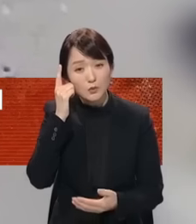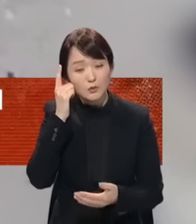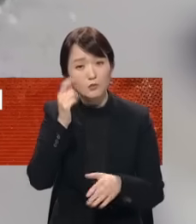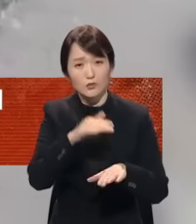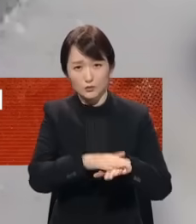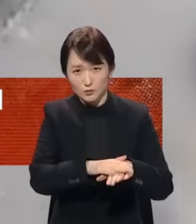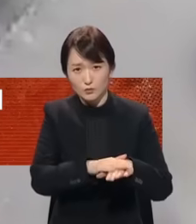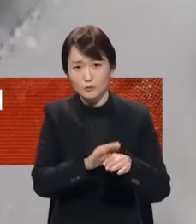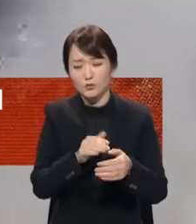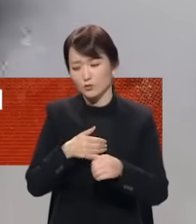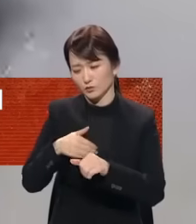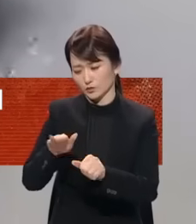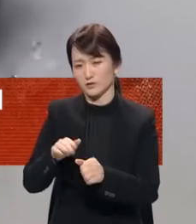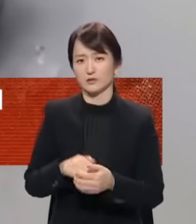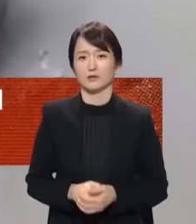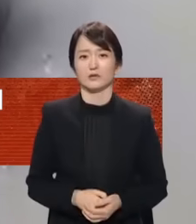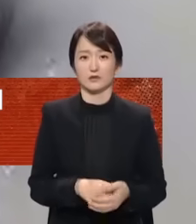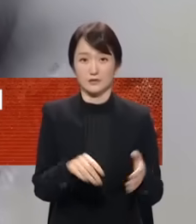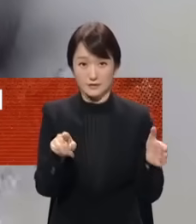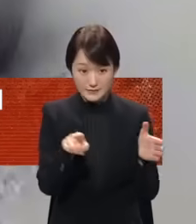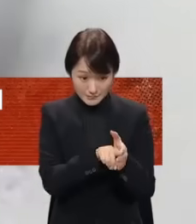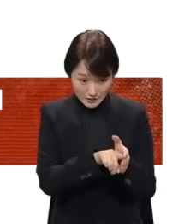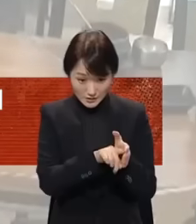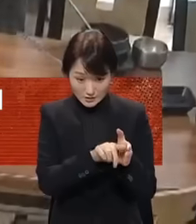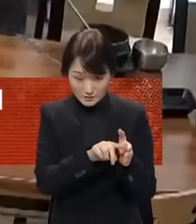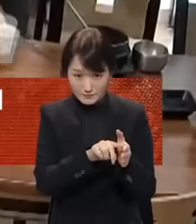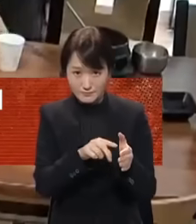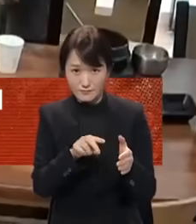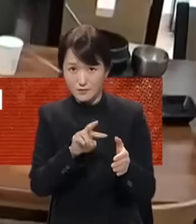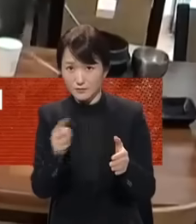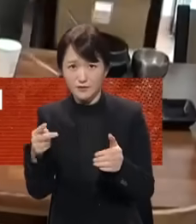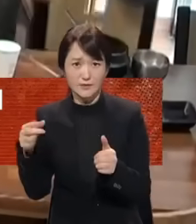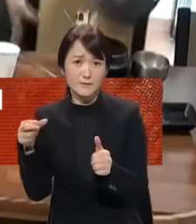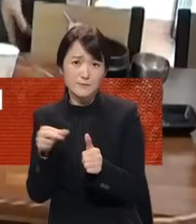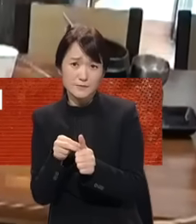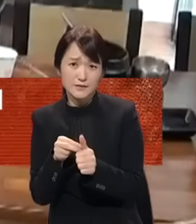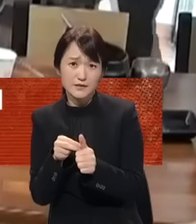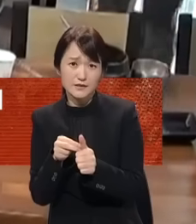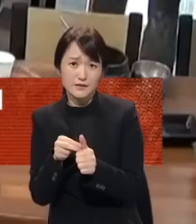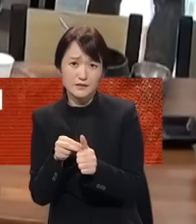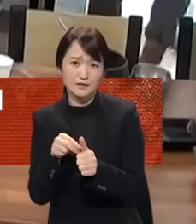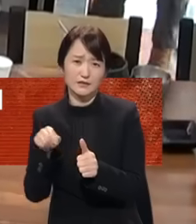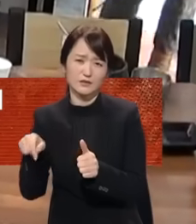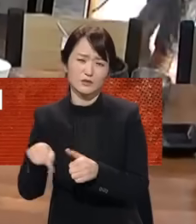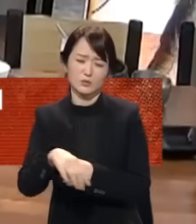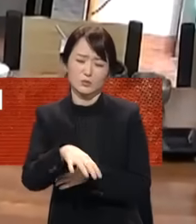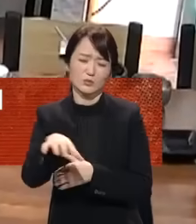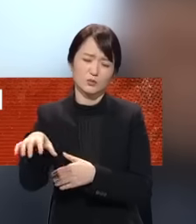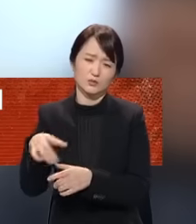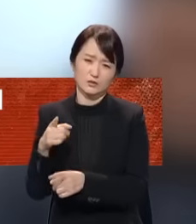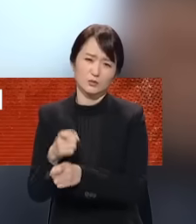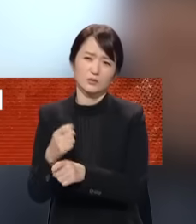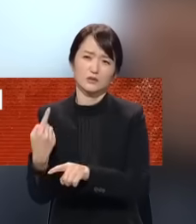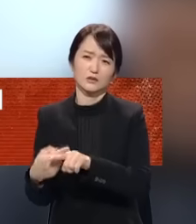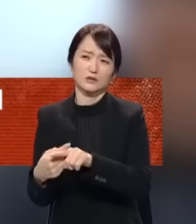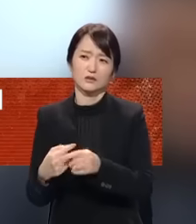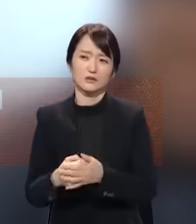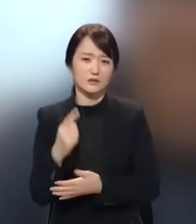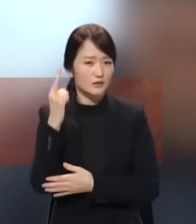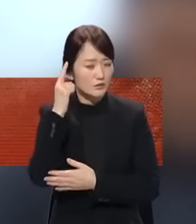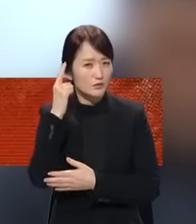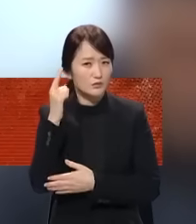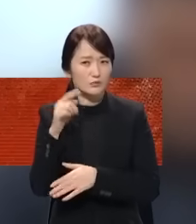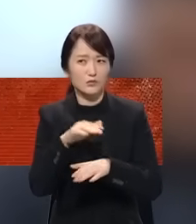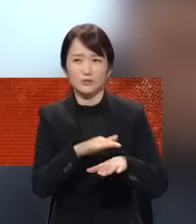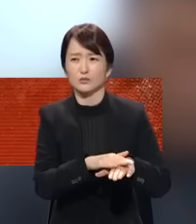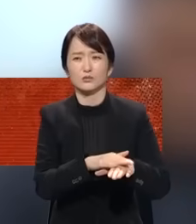하는데, 자, 이렇게 믿음을 배신으로 돌려주는 자, 열린 사회의 적들입니다. 그러게요. 휴대폰을 받아두셨는데 소용이